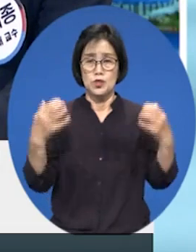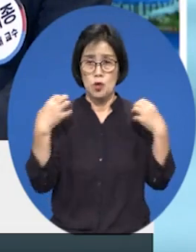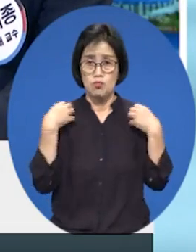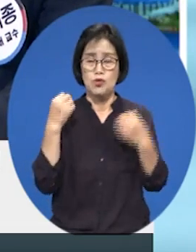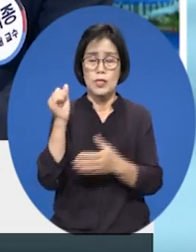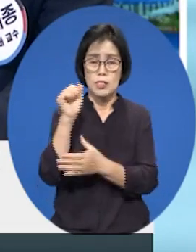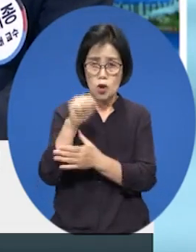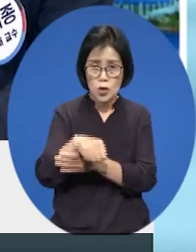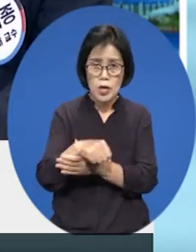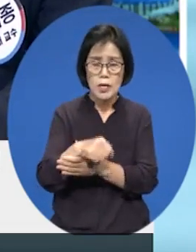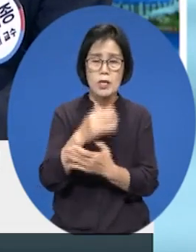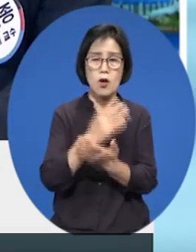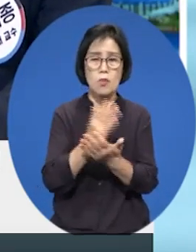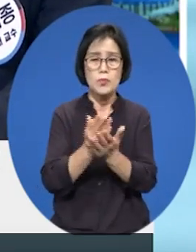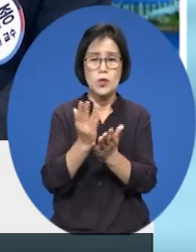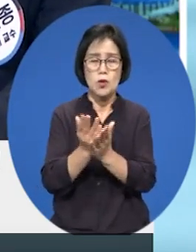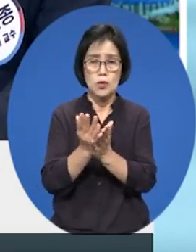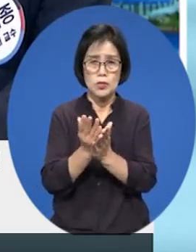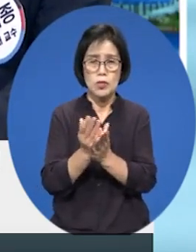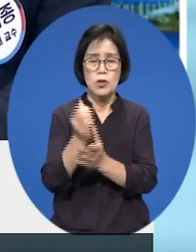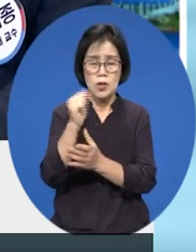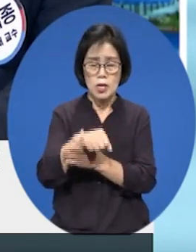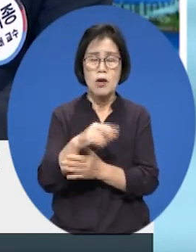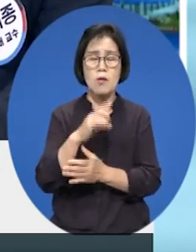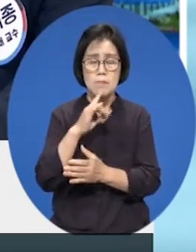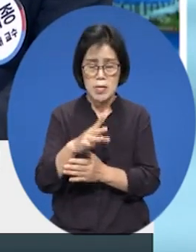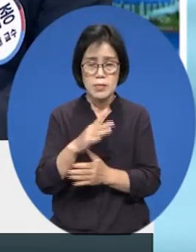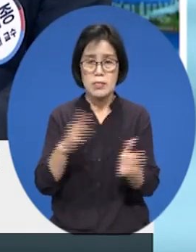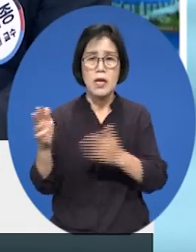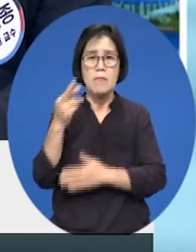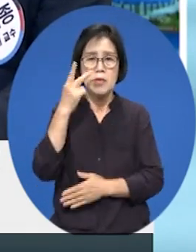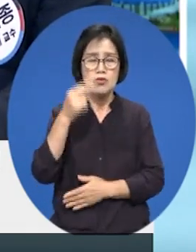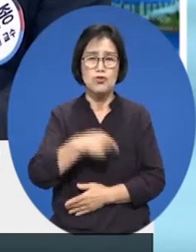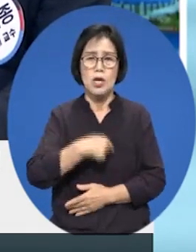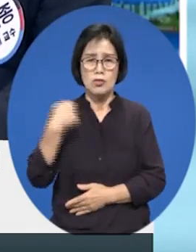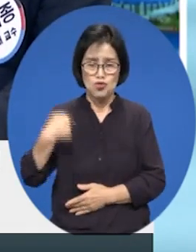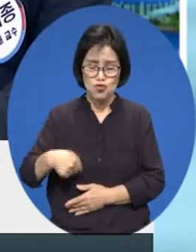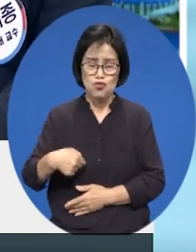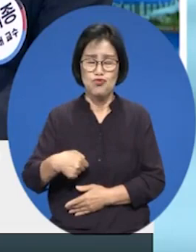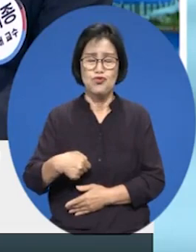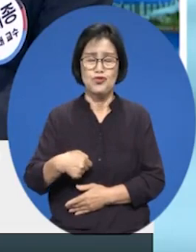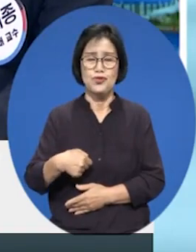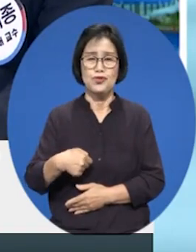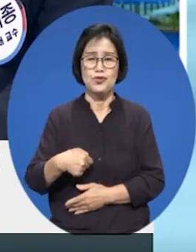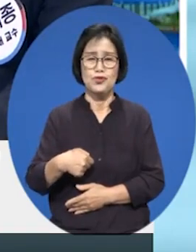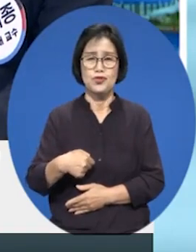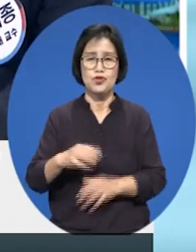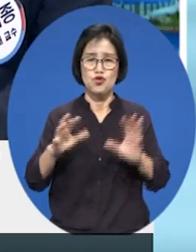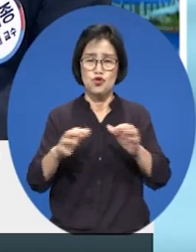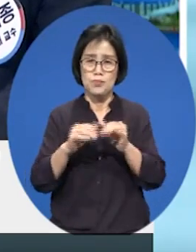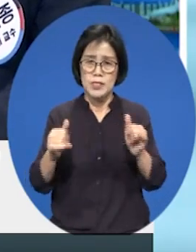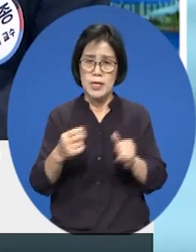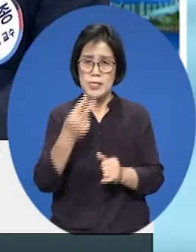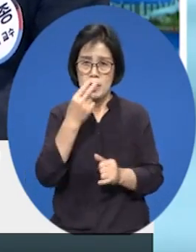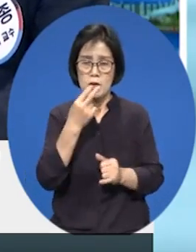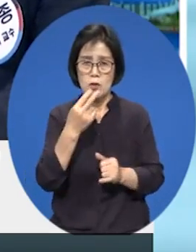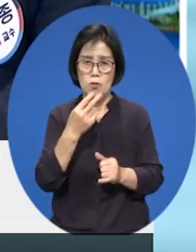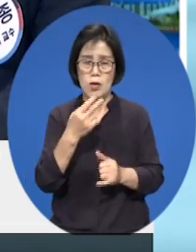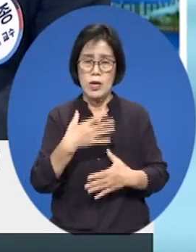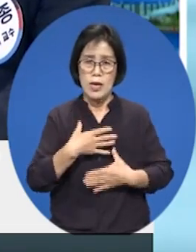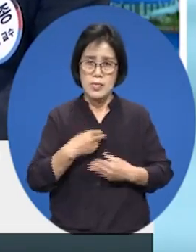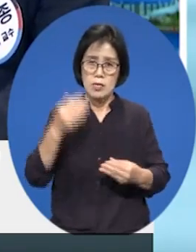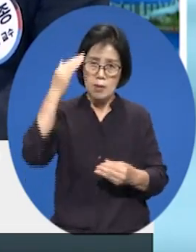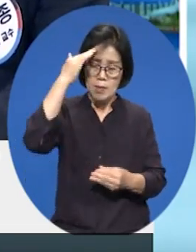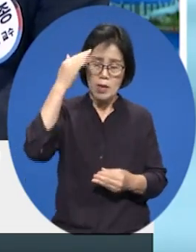업종을 한 것만 하고 있는건데 미국이나 중국은 네거티브 방식 입니다 국민의 생명과 안전이 아니면 다 허용해 주는 그런